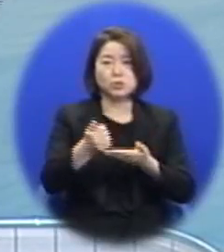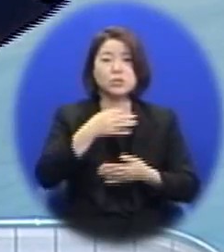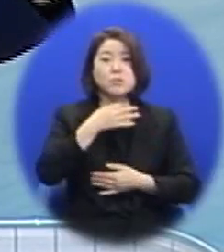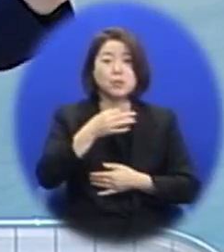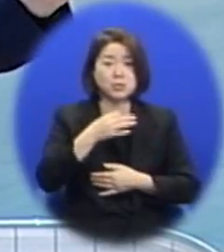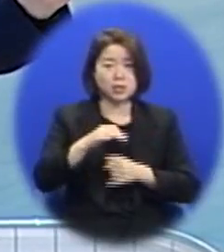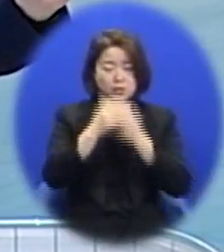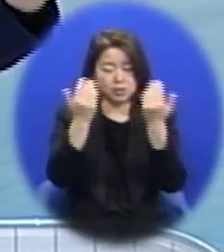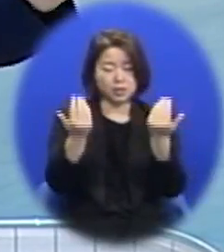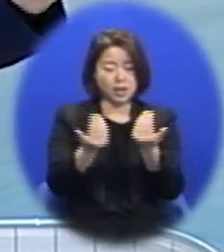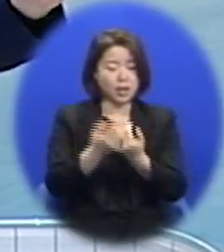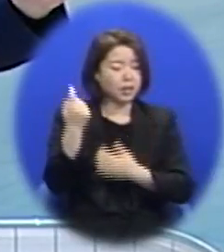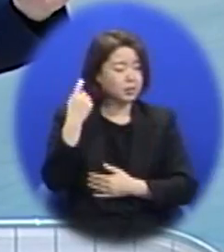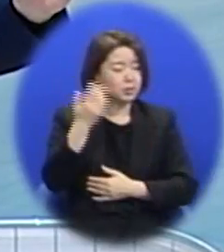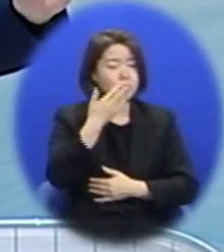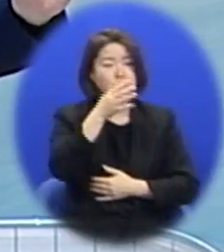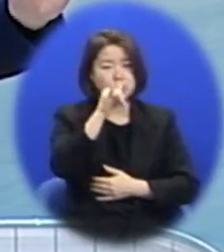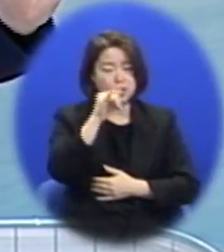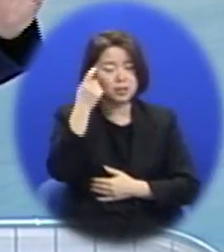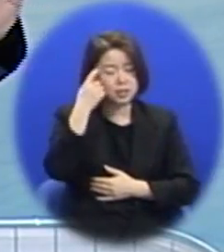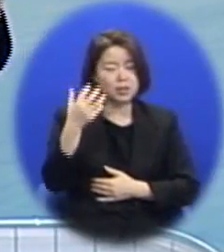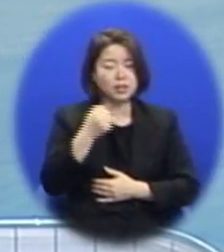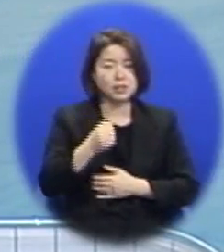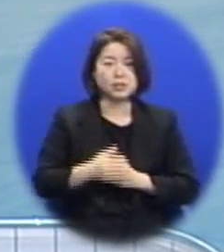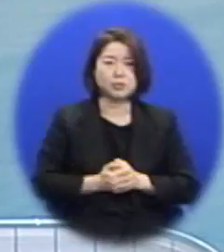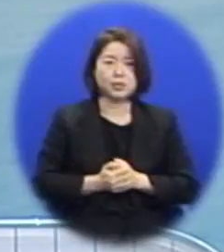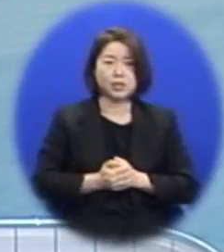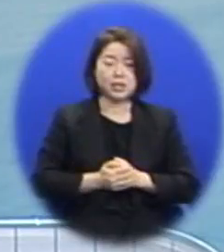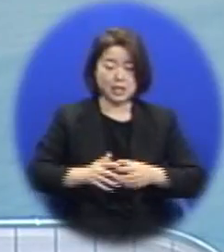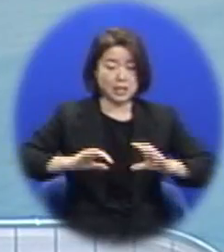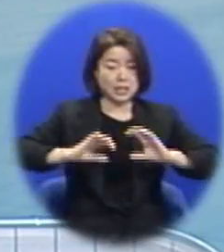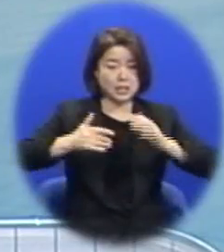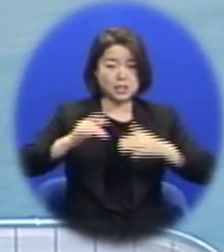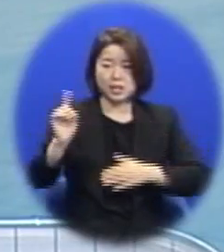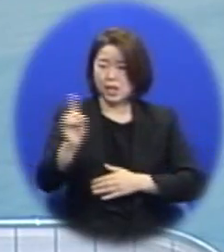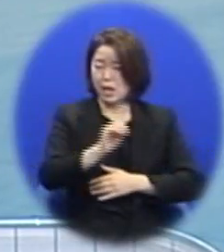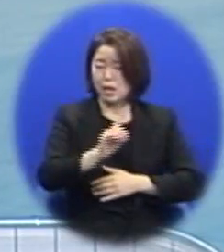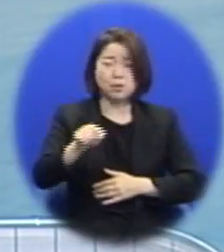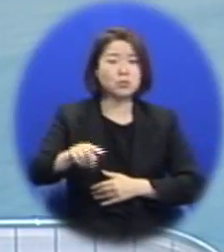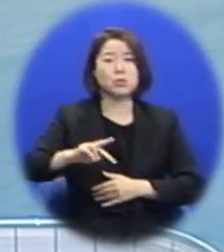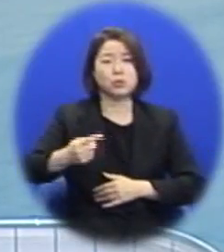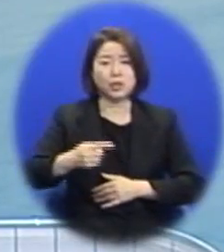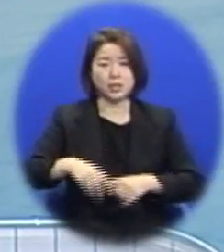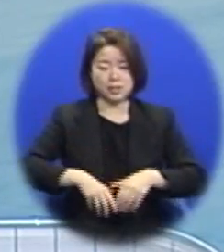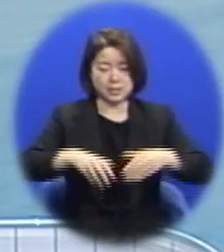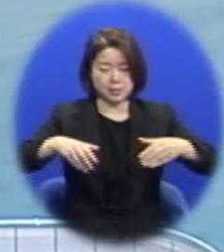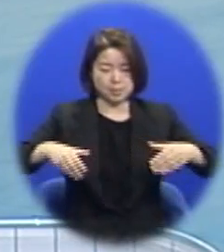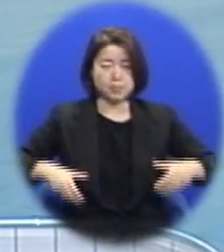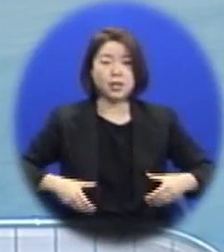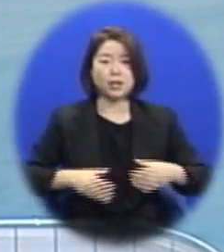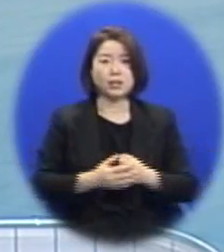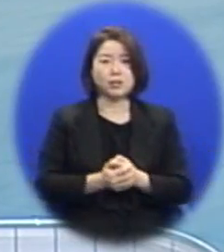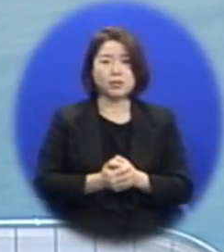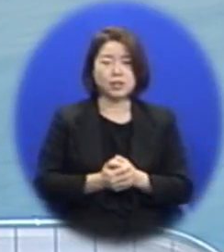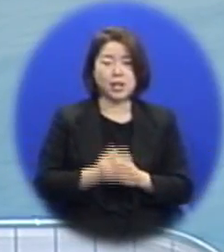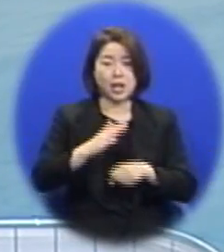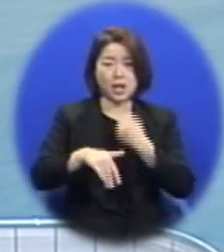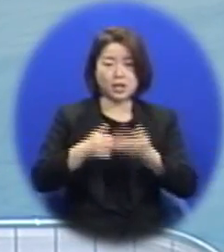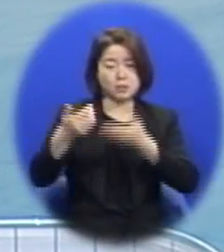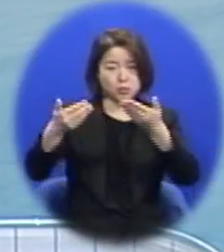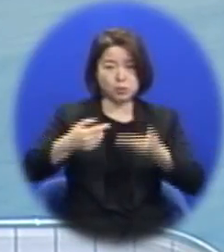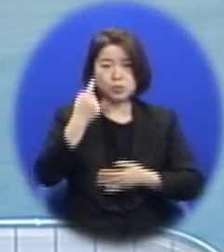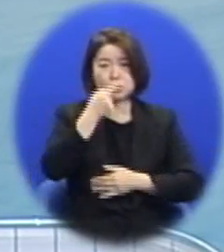다 들으실 거라고 믿습니다. 세상에 아무것도 아닌 담대함을 하나님은 주실 줄